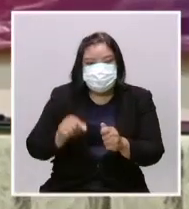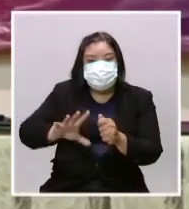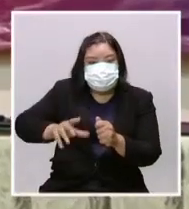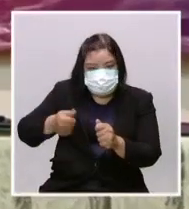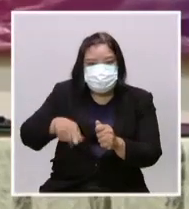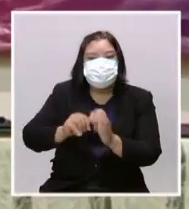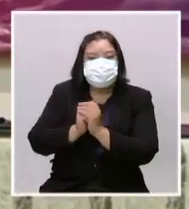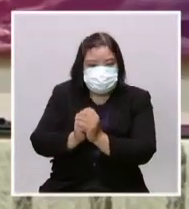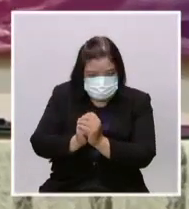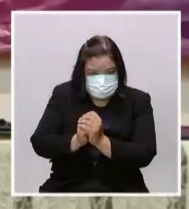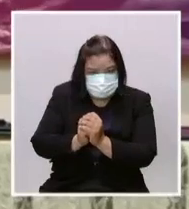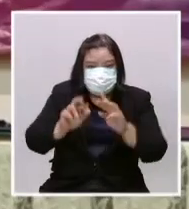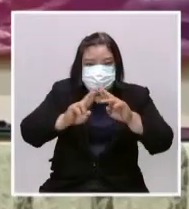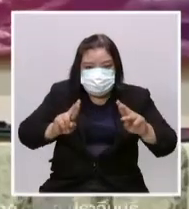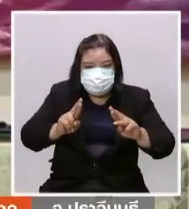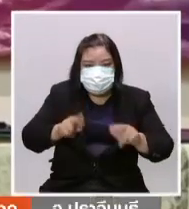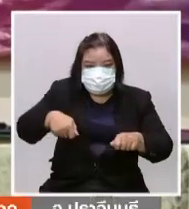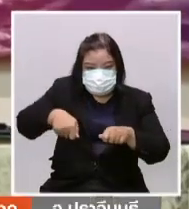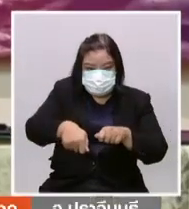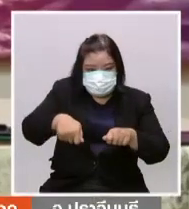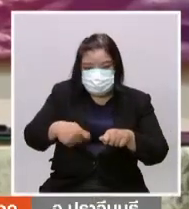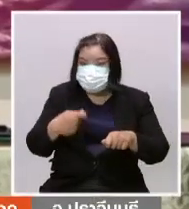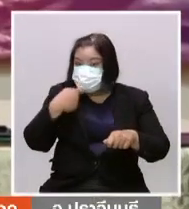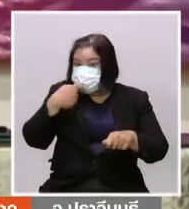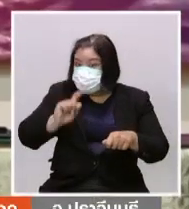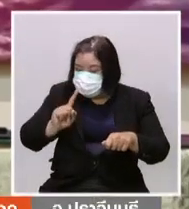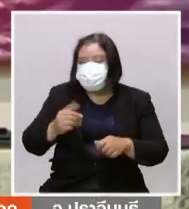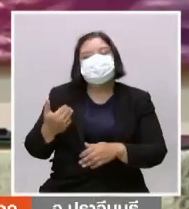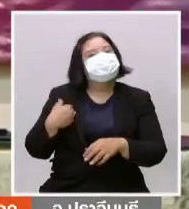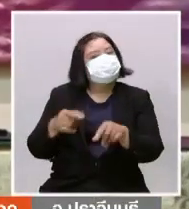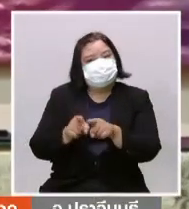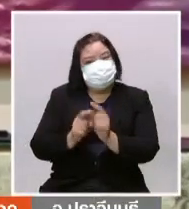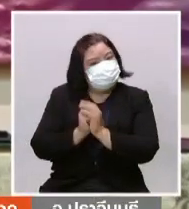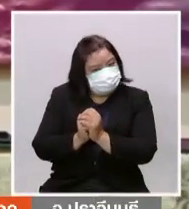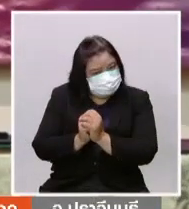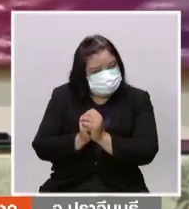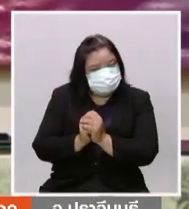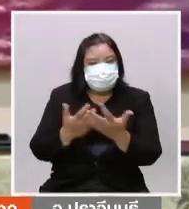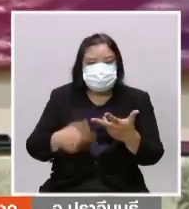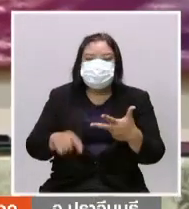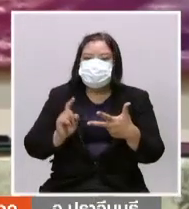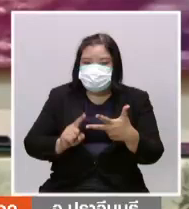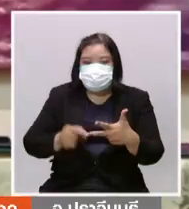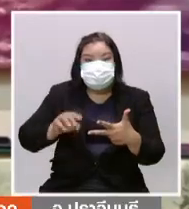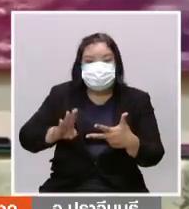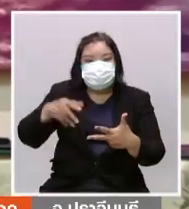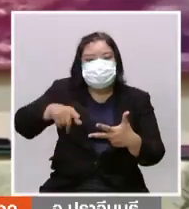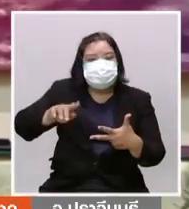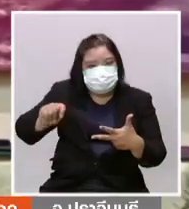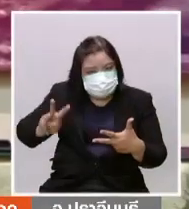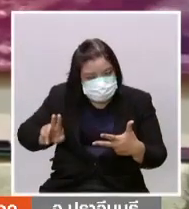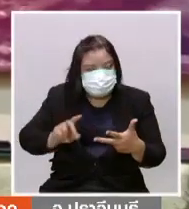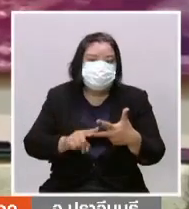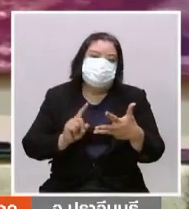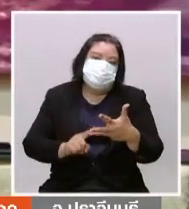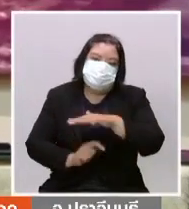อร์ร้านสเต็กริมน้ำตลาดล่างเทศบาลเมืองปราจีนบุรีคลัสเตอร์บริษัท TPV คลัสเตอร์ศูนย์พัฒนาเ